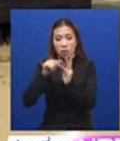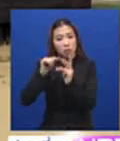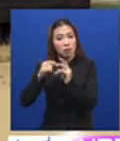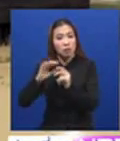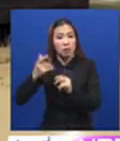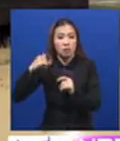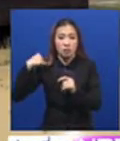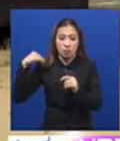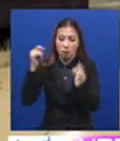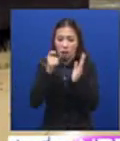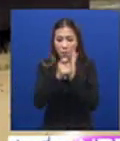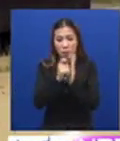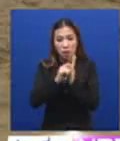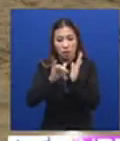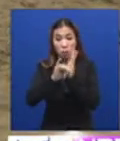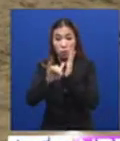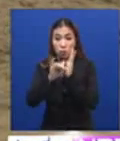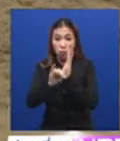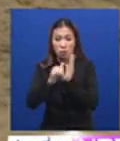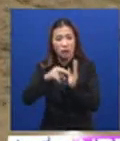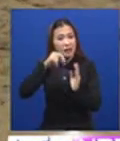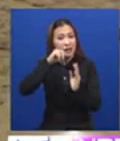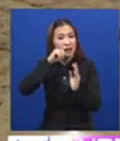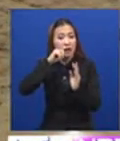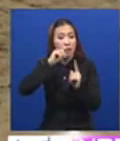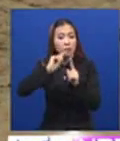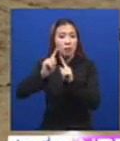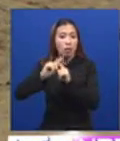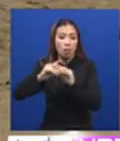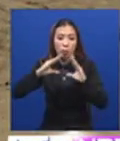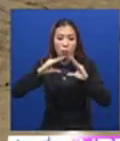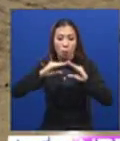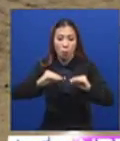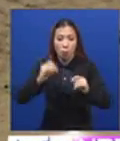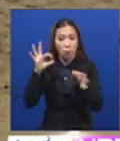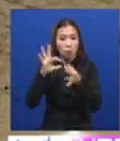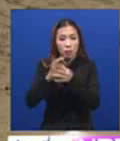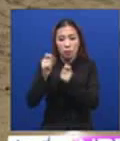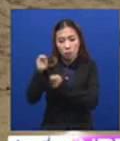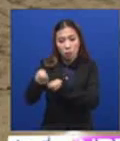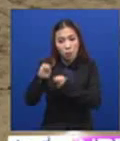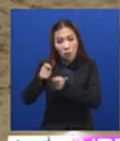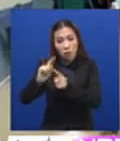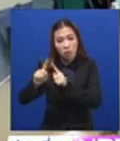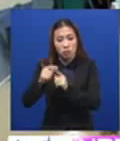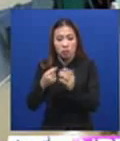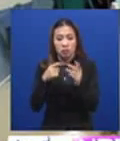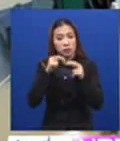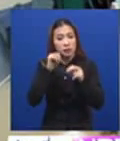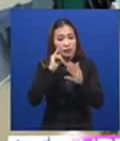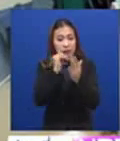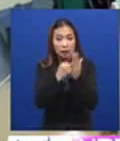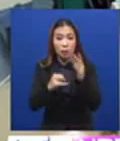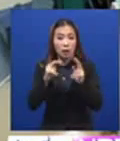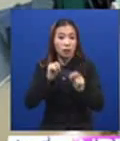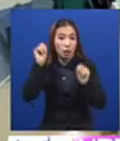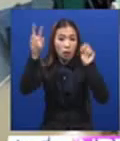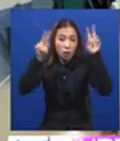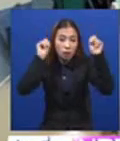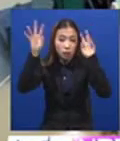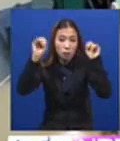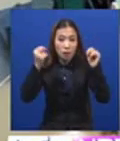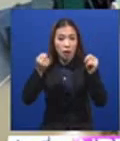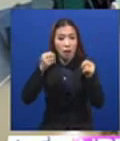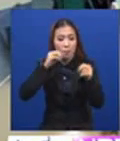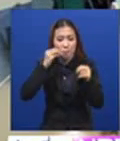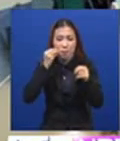องอำเภเมืยะสโทรเกลงวาปริมาณน้ำจะไม่เพียงพอในการทำนาปีส่วที่นากรสวัสต ช่วบานพืนที่หมู่ 6 และหม